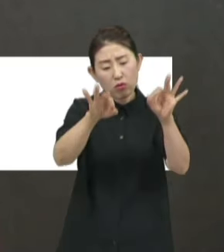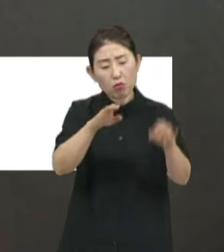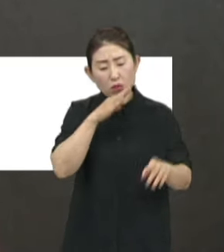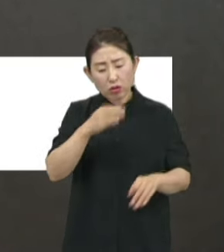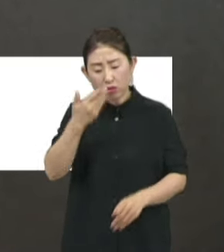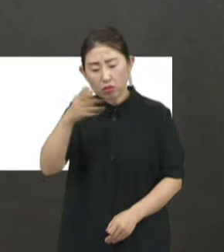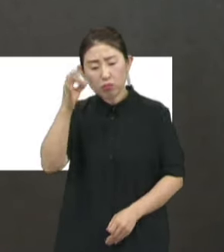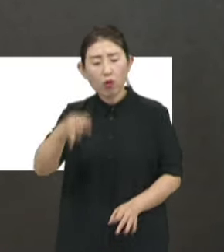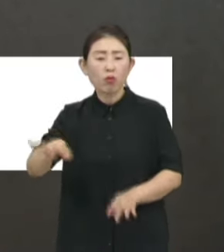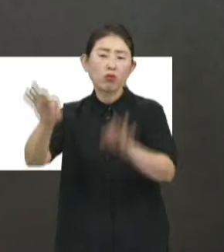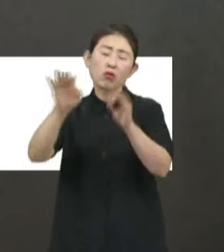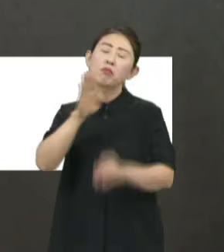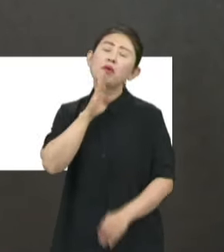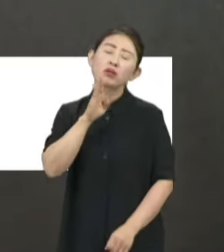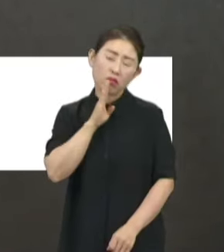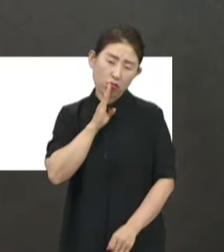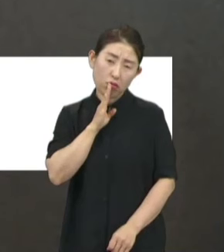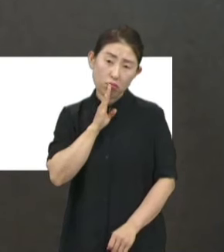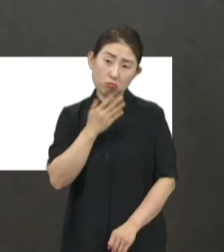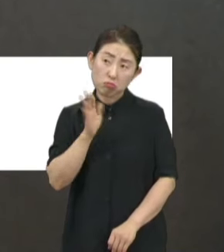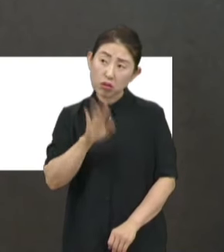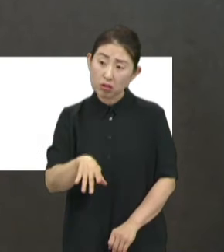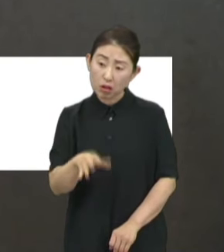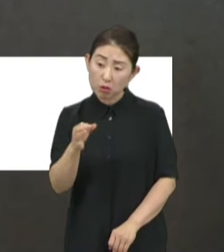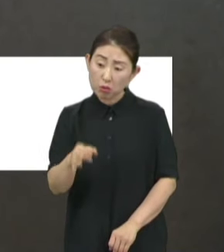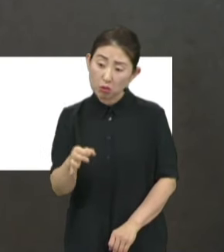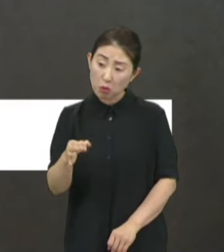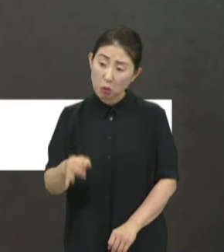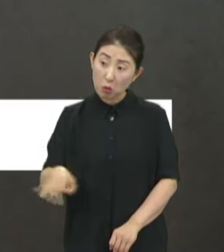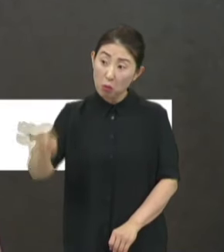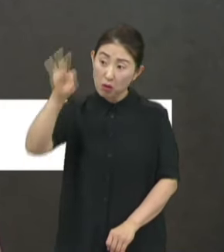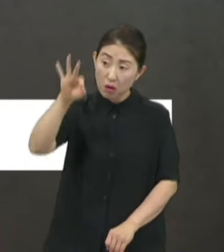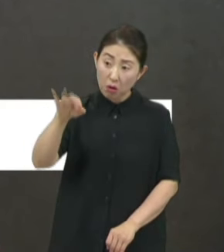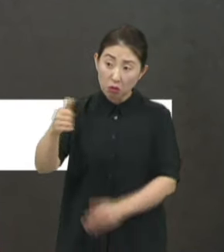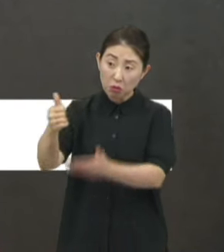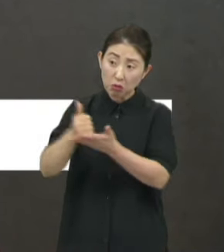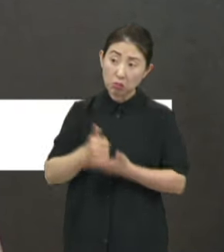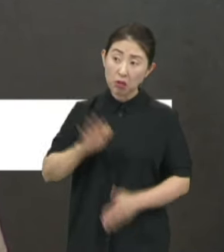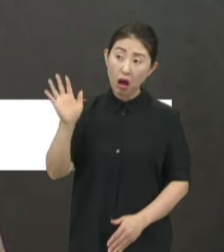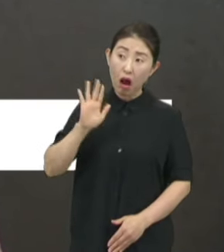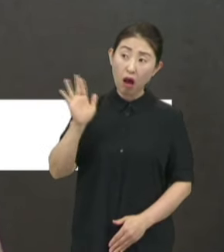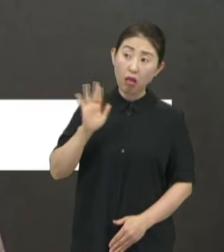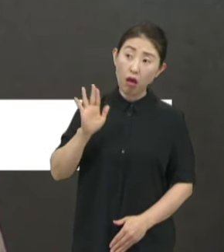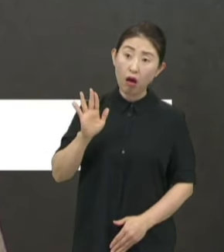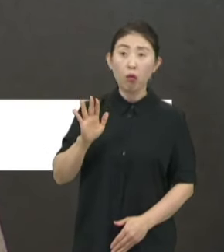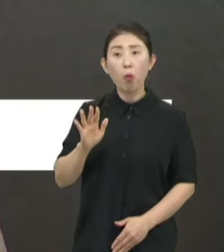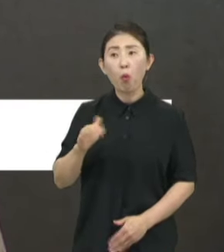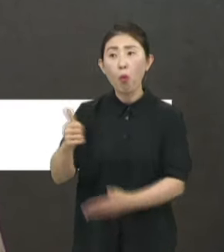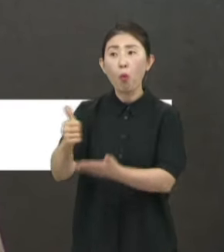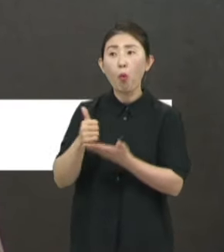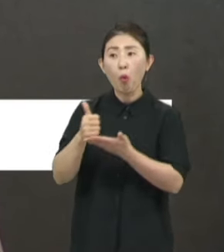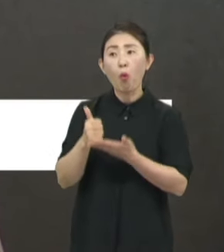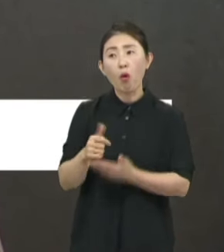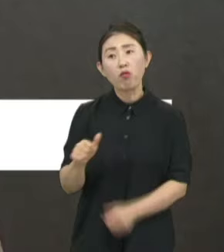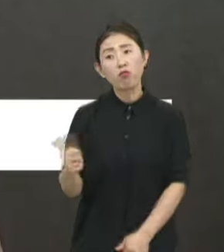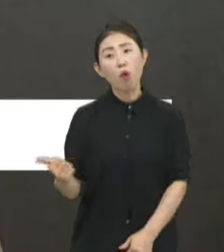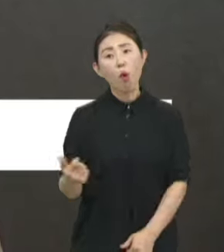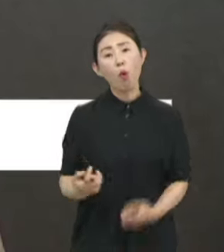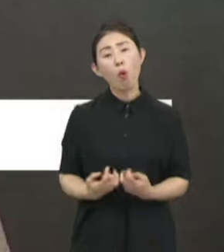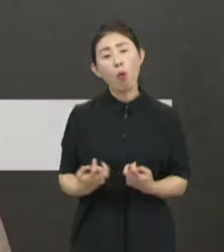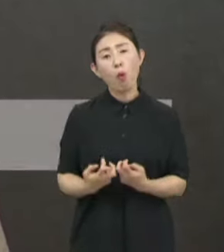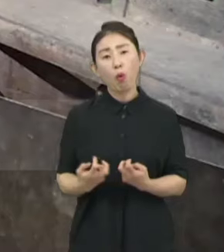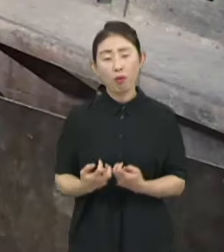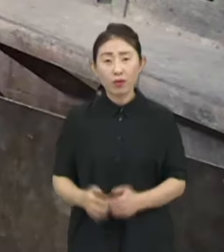가격을 더 받아야 하는데 손님들께서도 더 금액이 높아지면은 그 부담감을 가지실 것